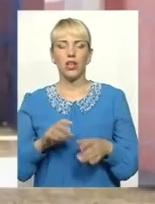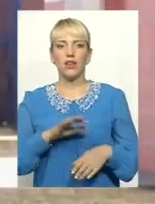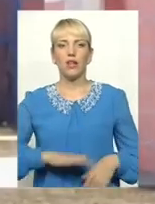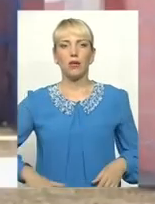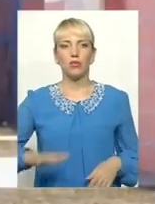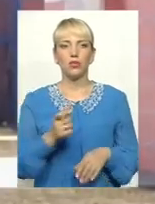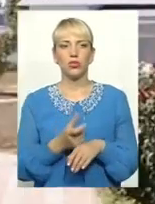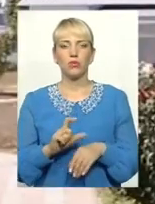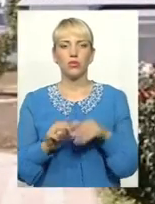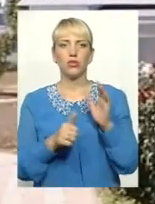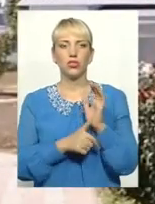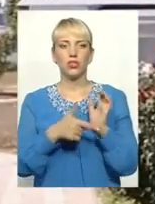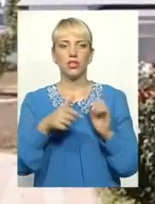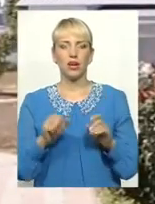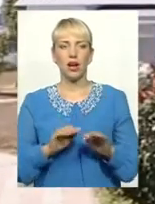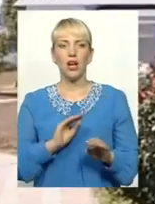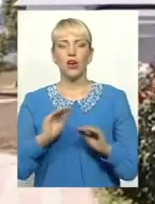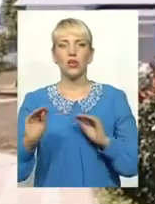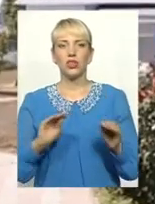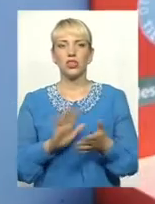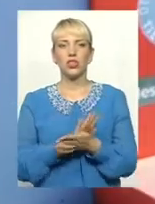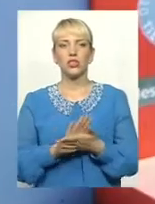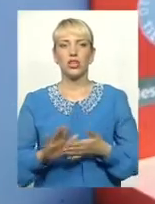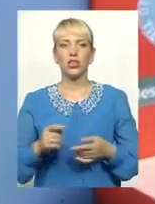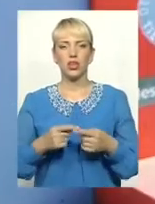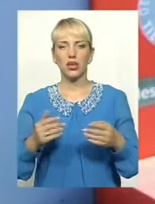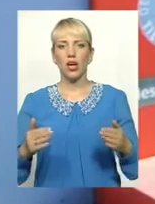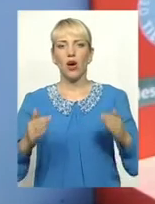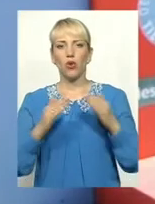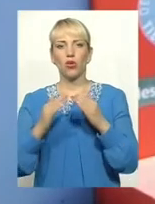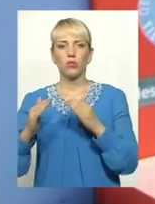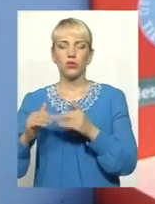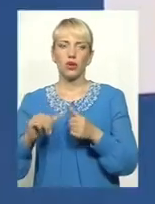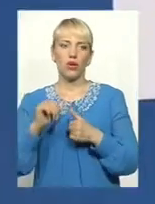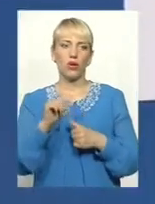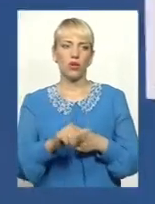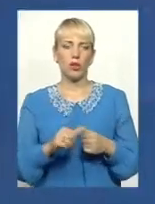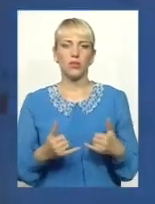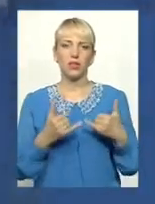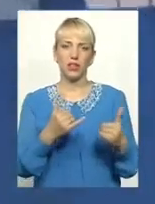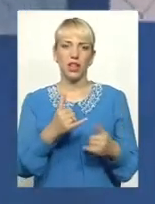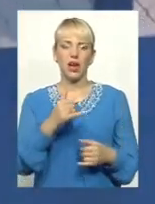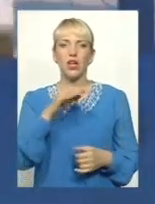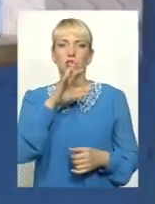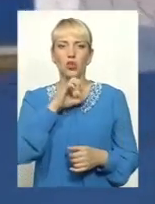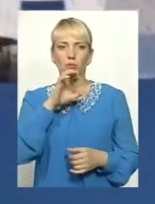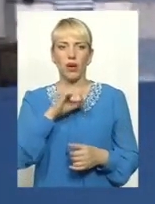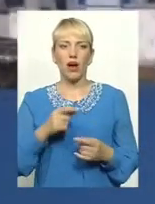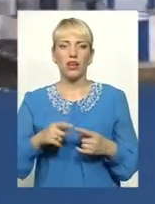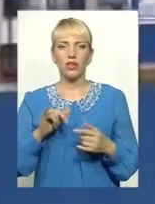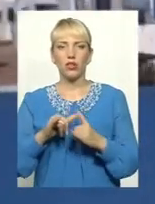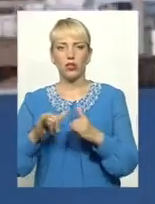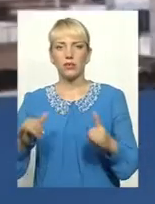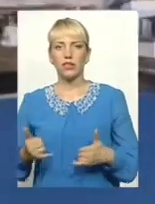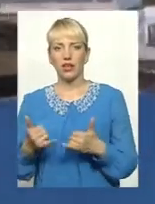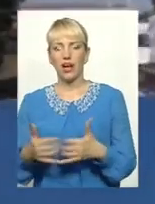6 гектарів розташувалися чистенькі оранжево-білі корпуси, окремо розподільник для собак, розплідник для кішок, операційний